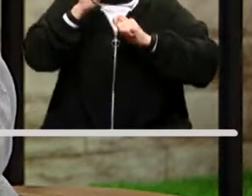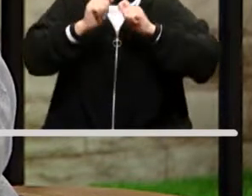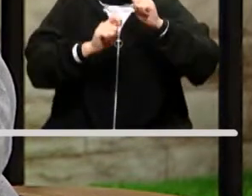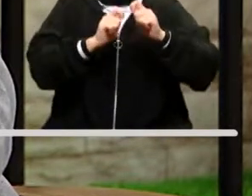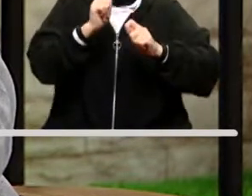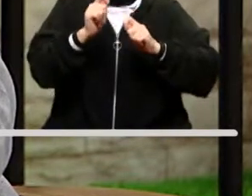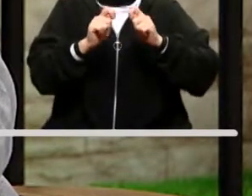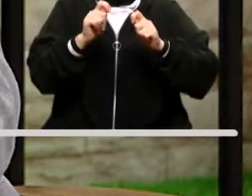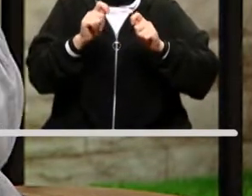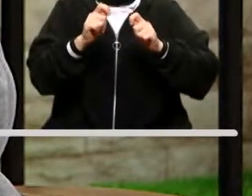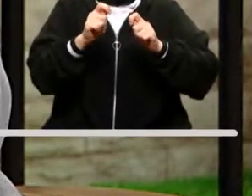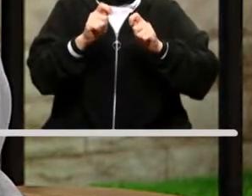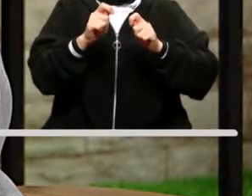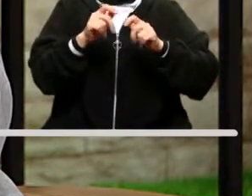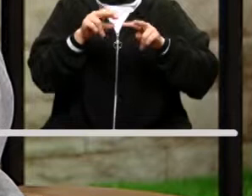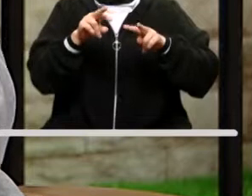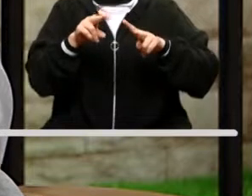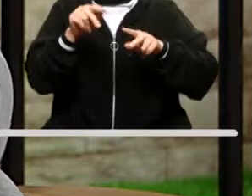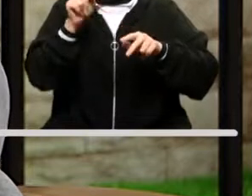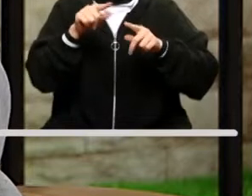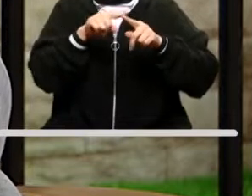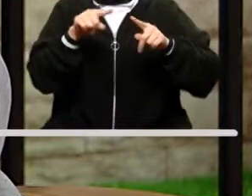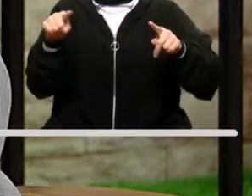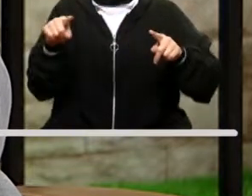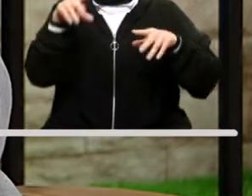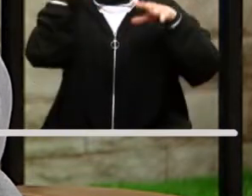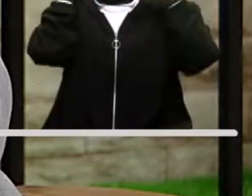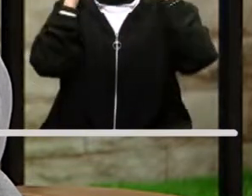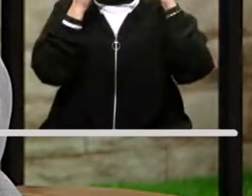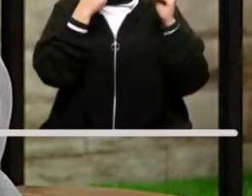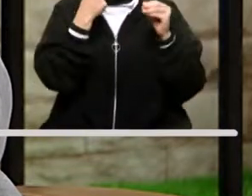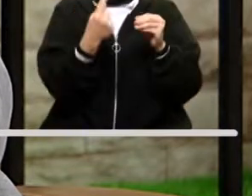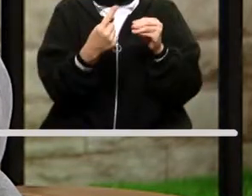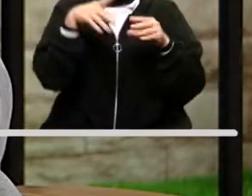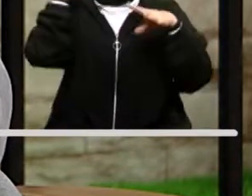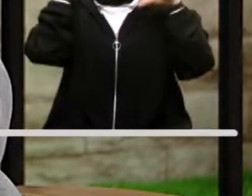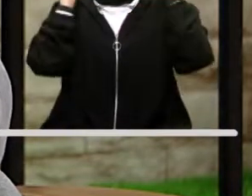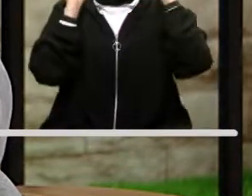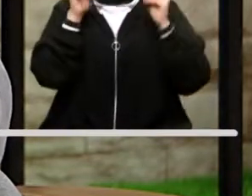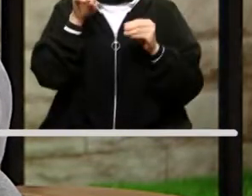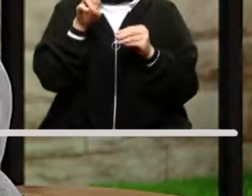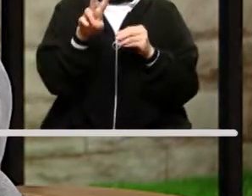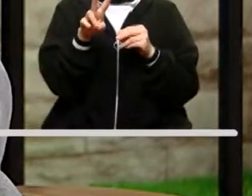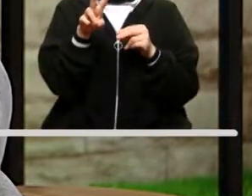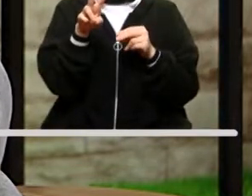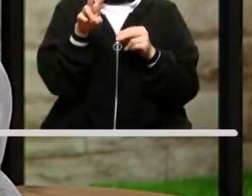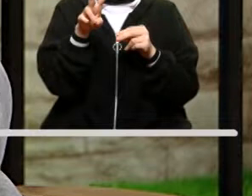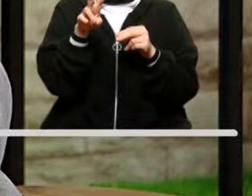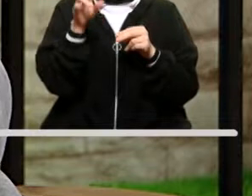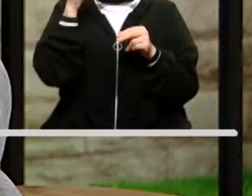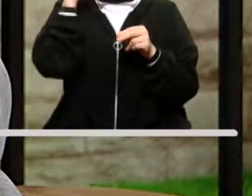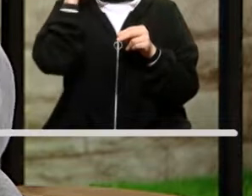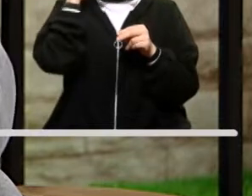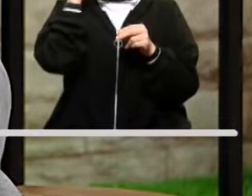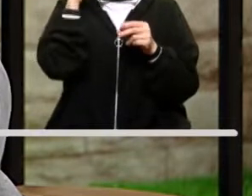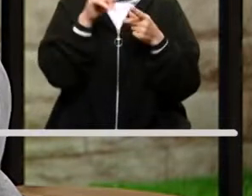çağırma yöntemidir. Bu sürece öğrenme diyoruz biz. Öğrenmeye biz eğer iki duyu organımızla gerçekleştiriyorsak